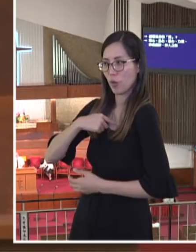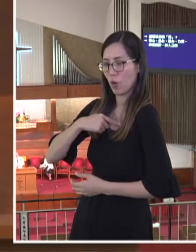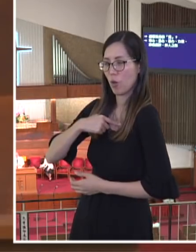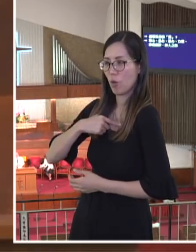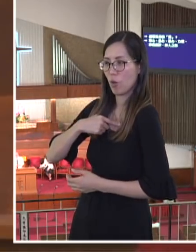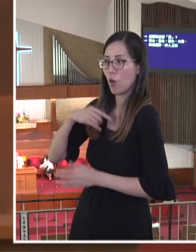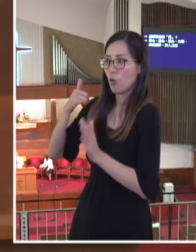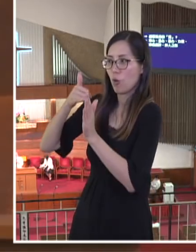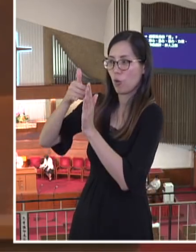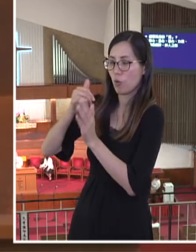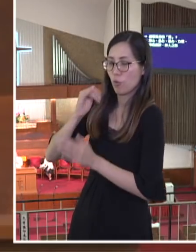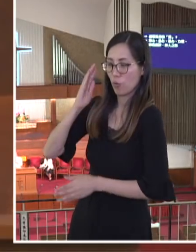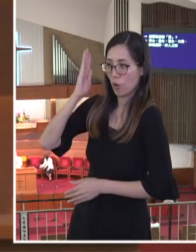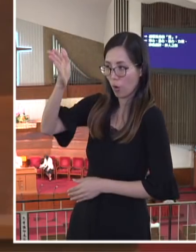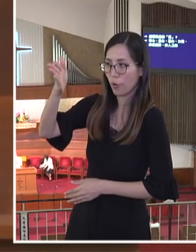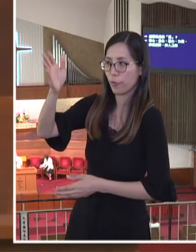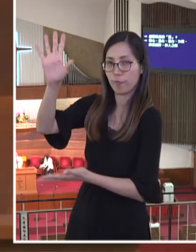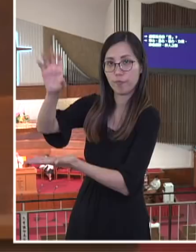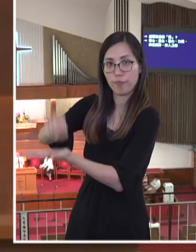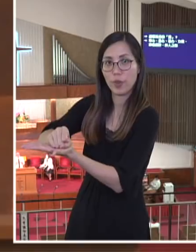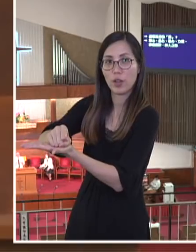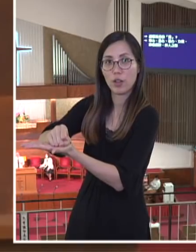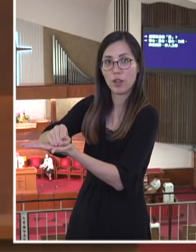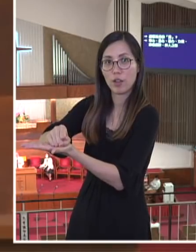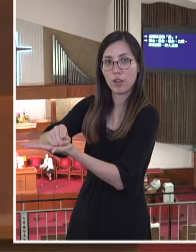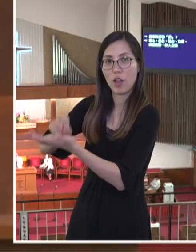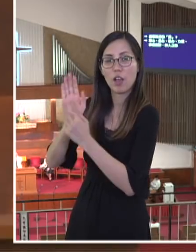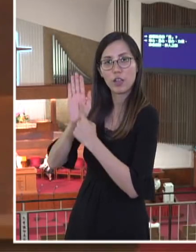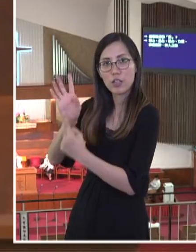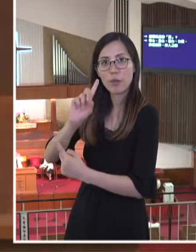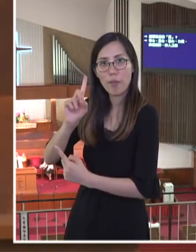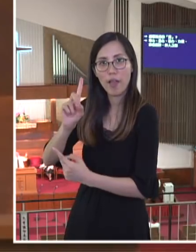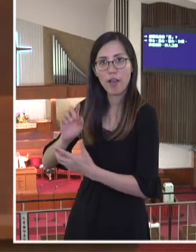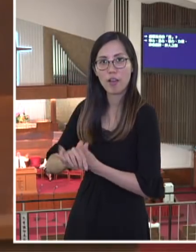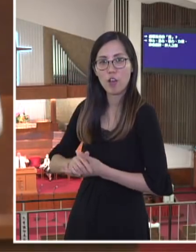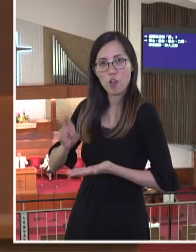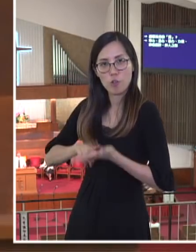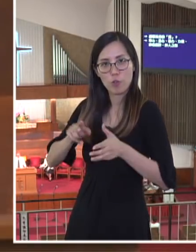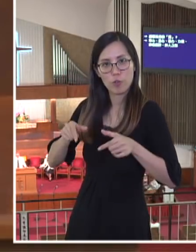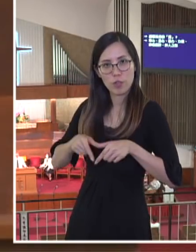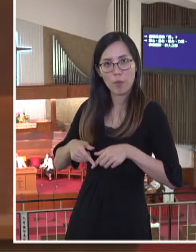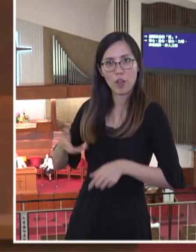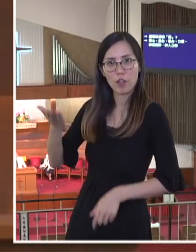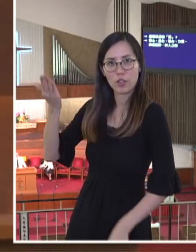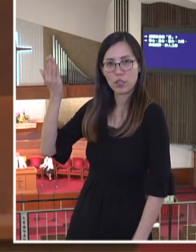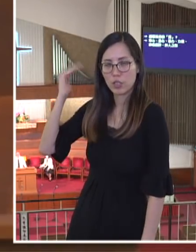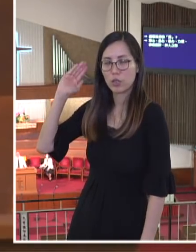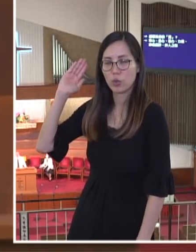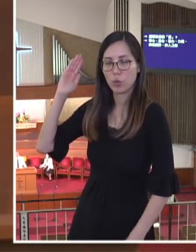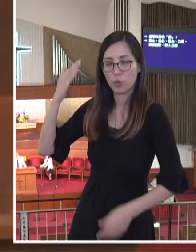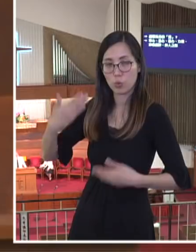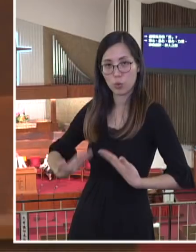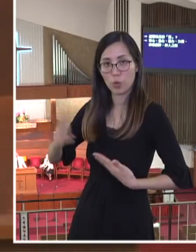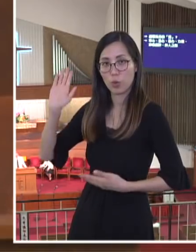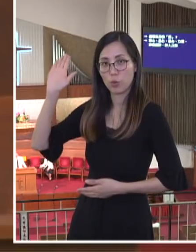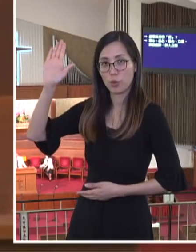方。其实系显示紧加勒对神嘅信心，无论系昨日、今日、将来，佢都对神